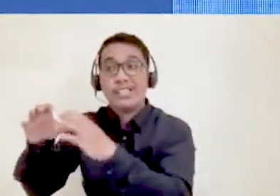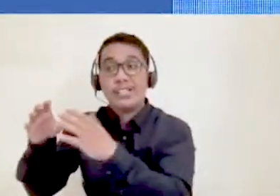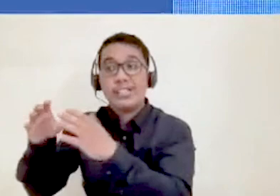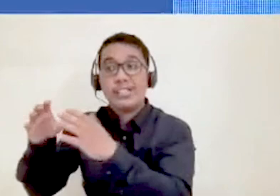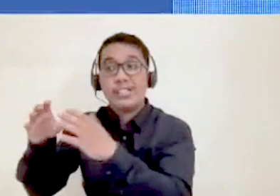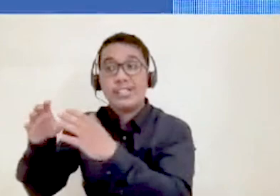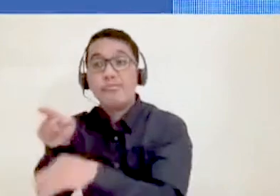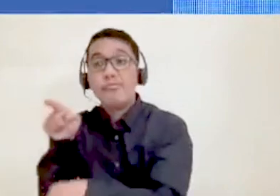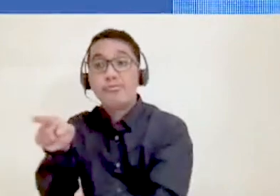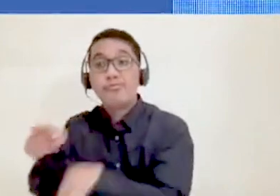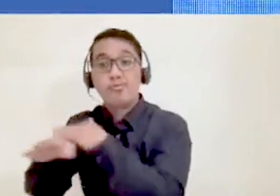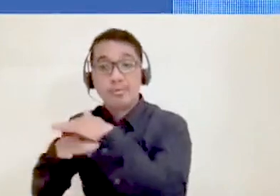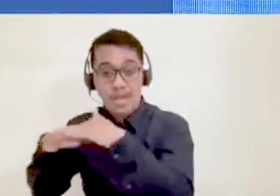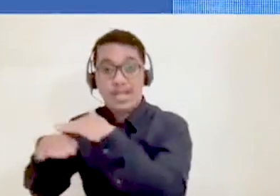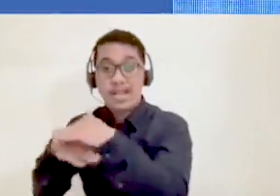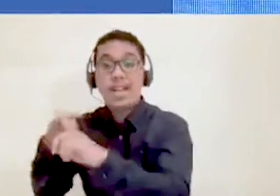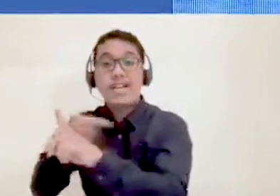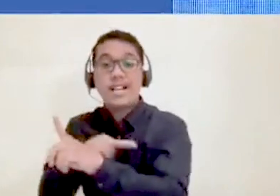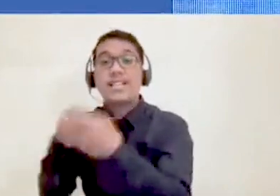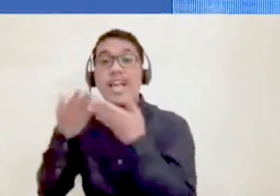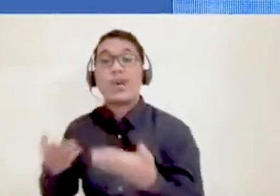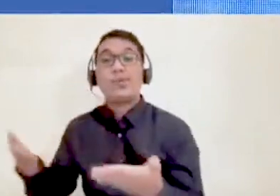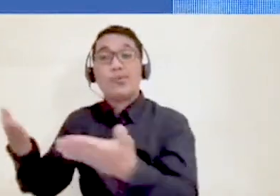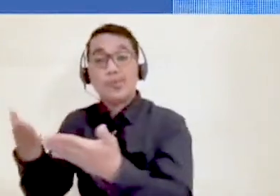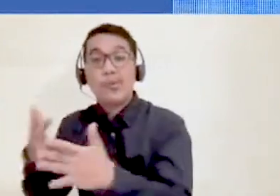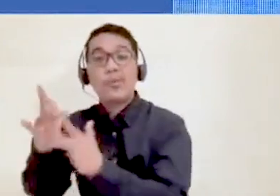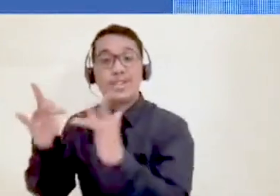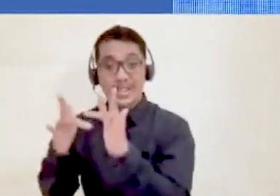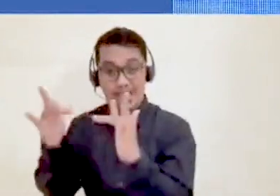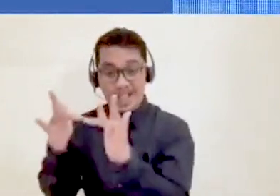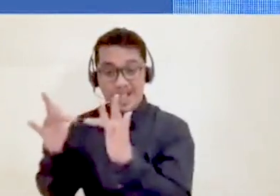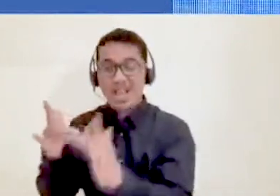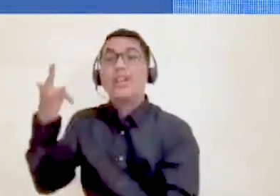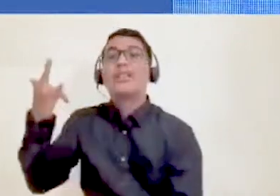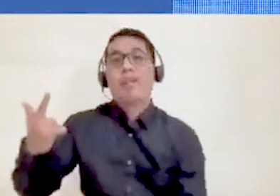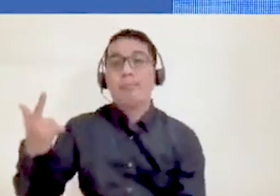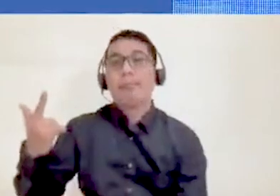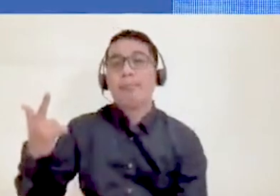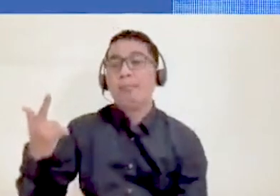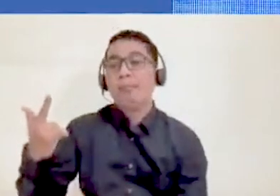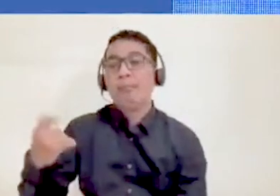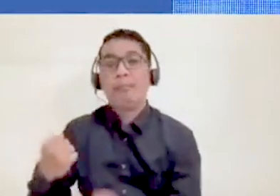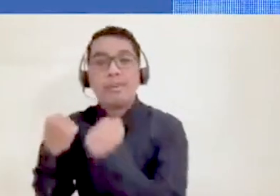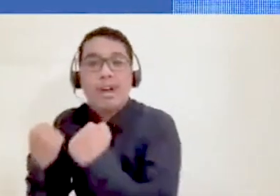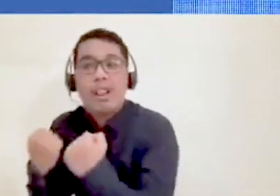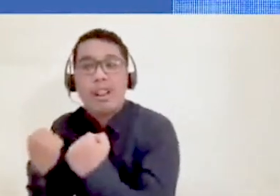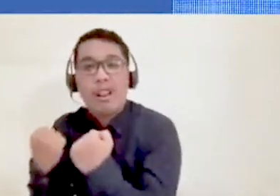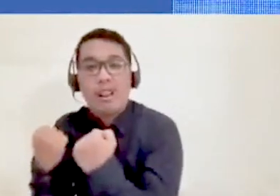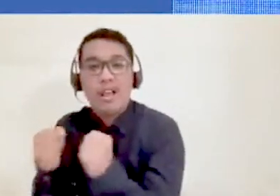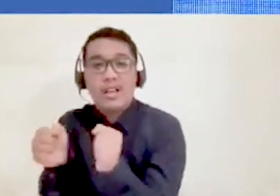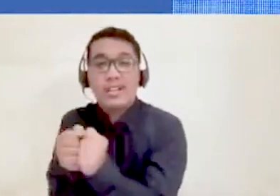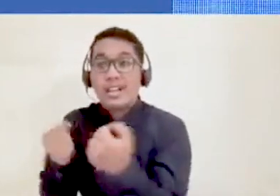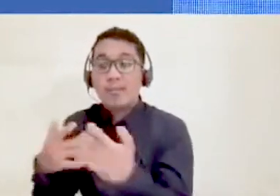merupakan basis dari ekosistem digital tetap masih bertahan dengan